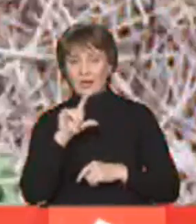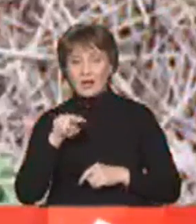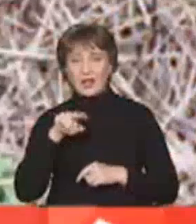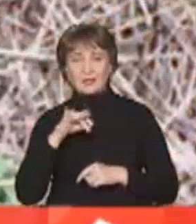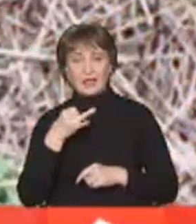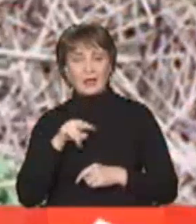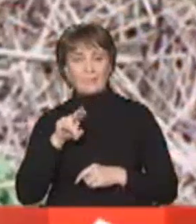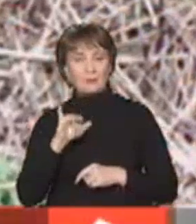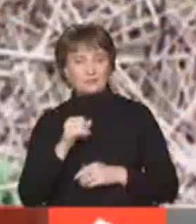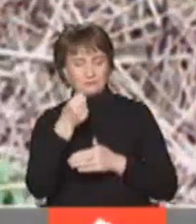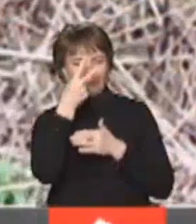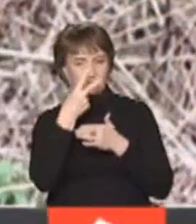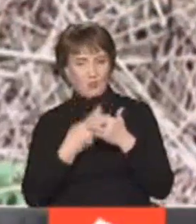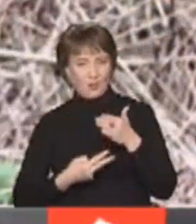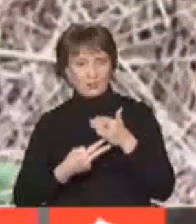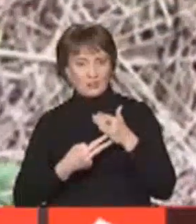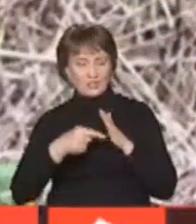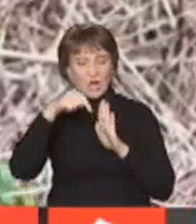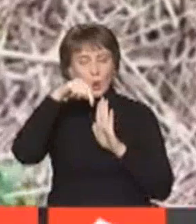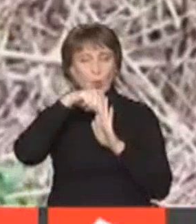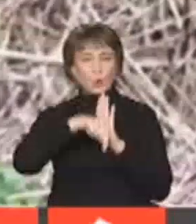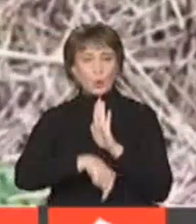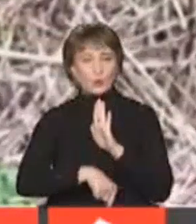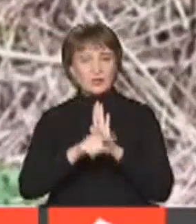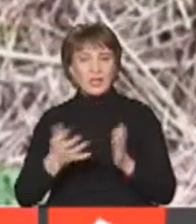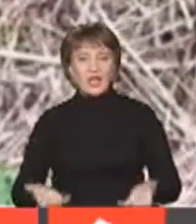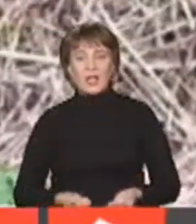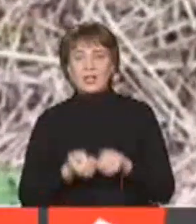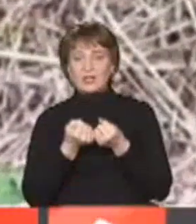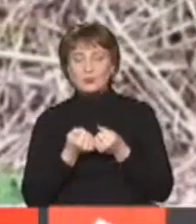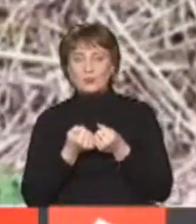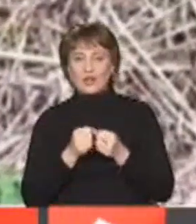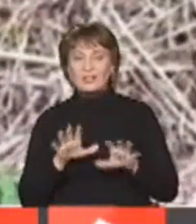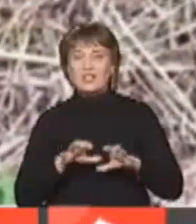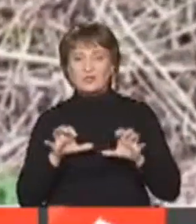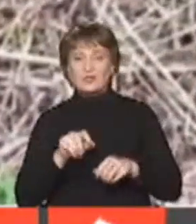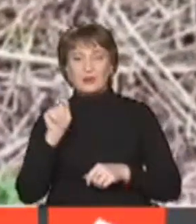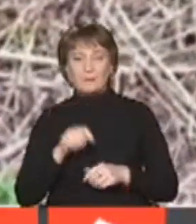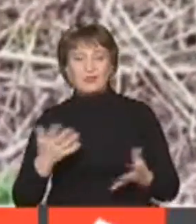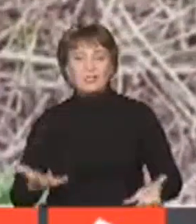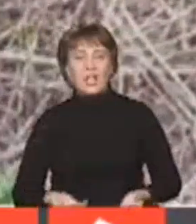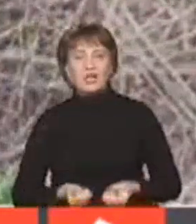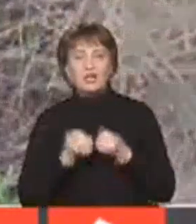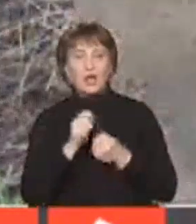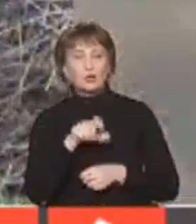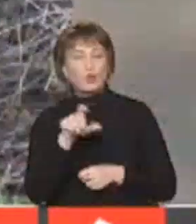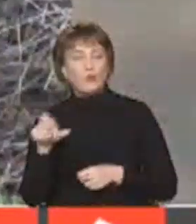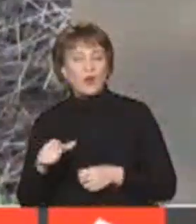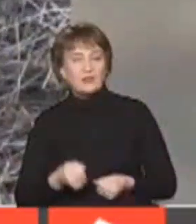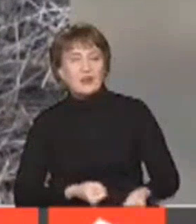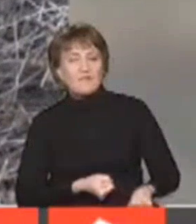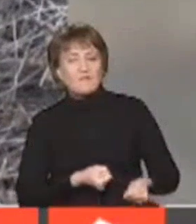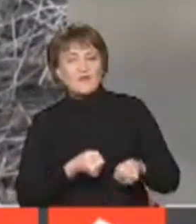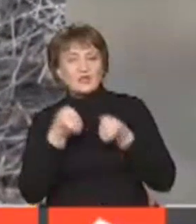Жеребець провалився у колодязь, розташований у зарослях. Рятувати тварину приїхали рятувальники. Витягувала коня